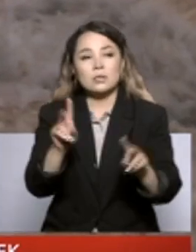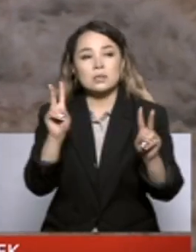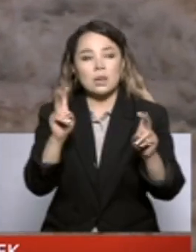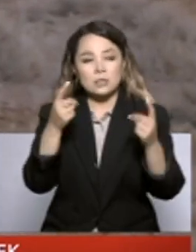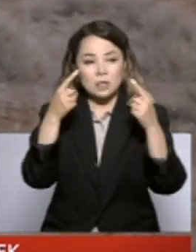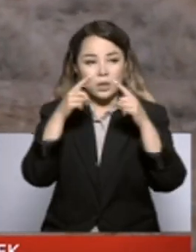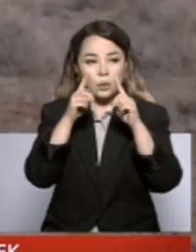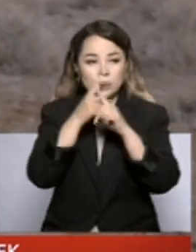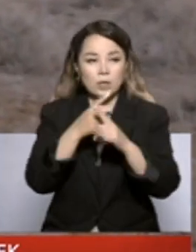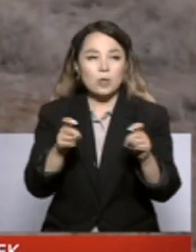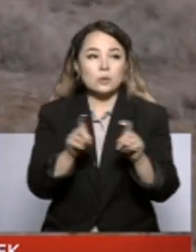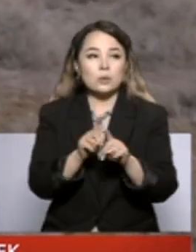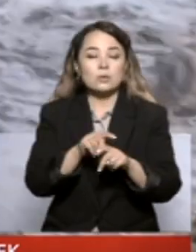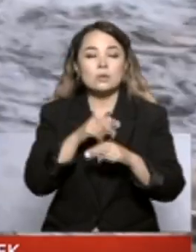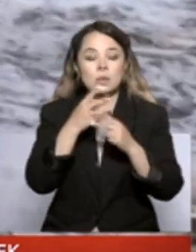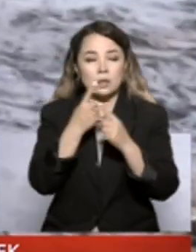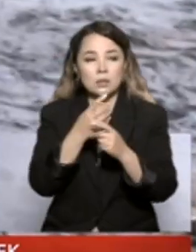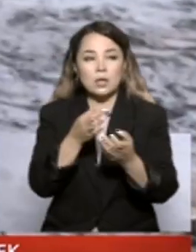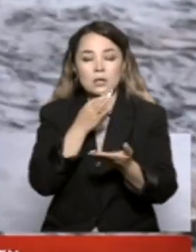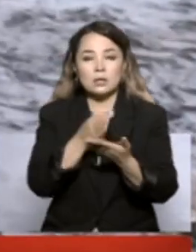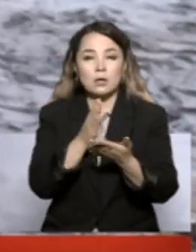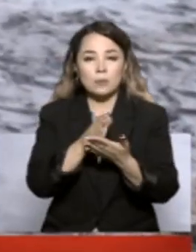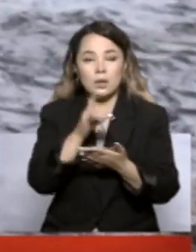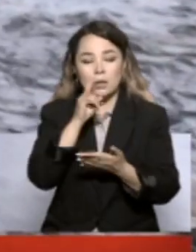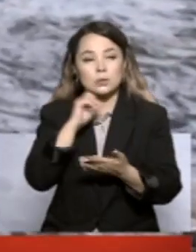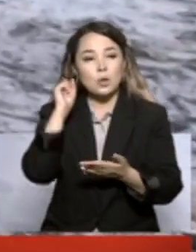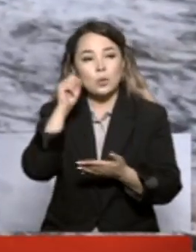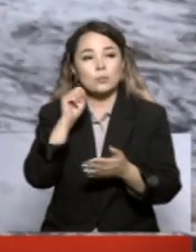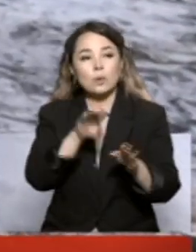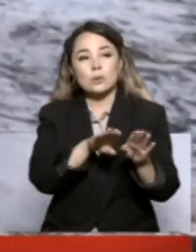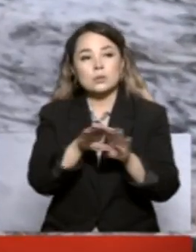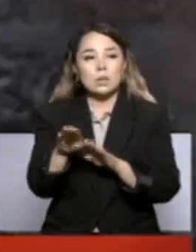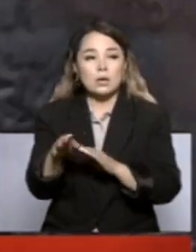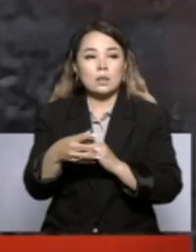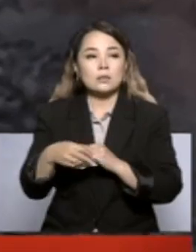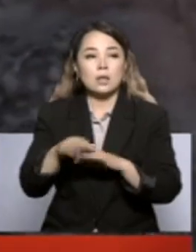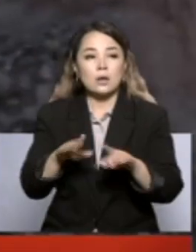аймағы деп жариялау туралы қарар қабылданды. Қазақ-өзбекке ортақ Арал